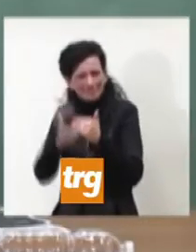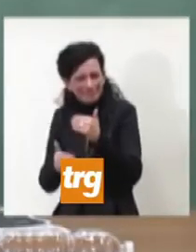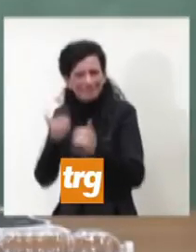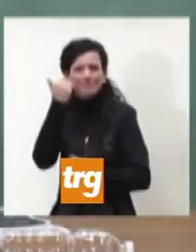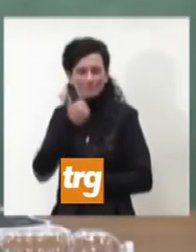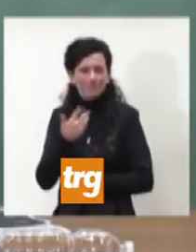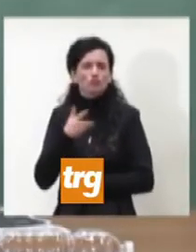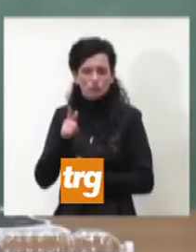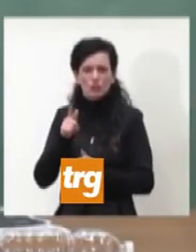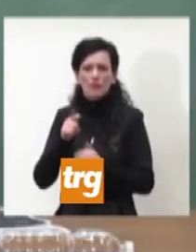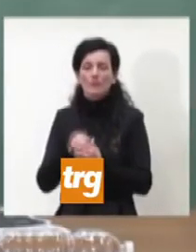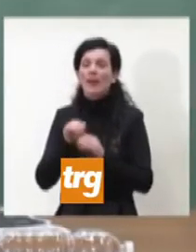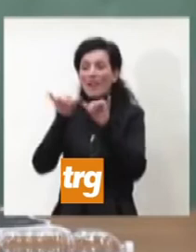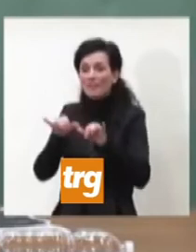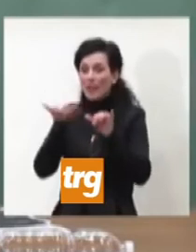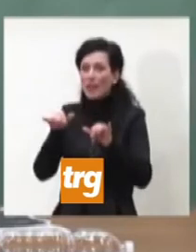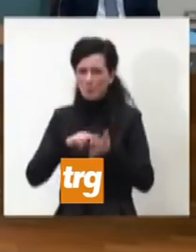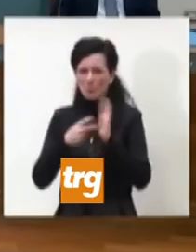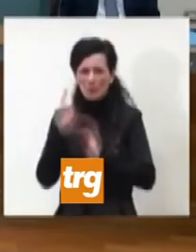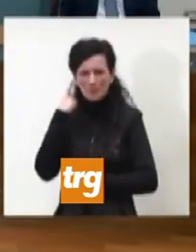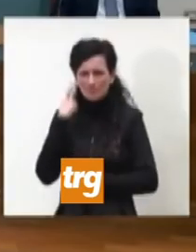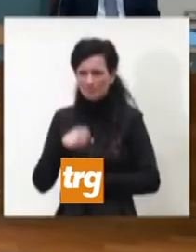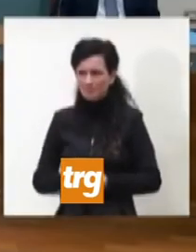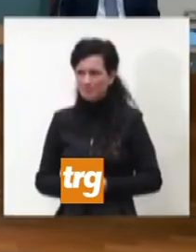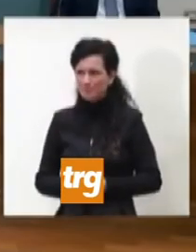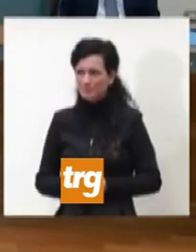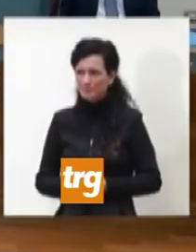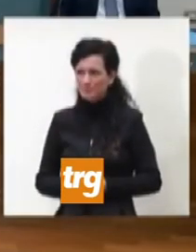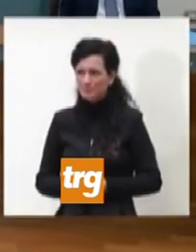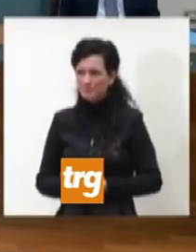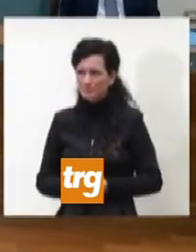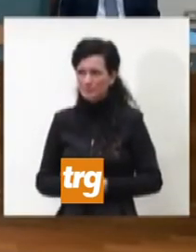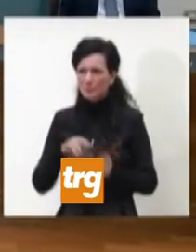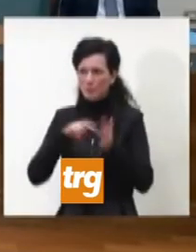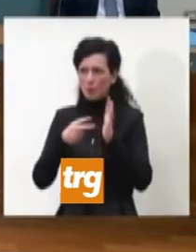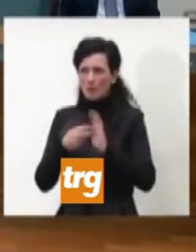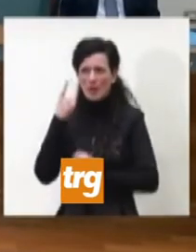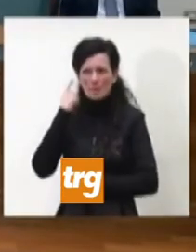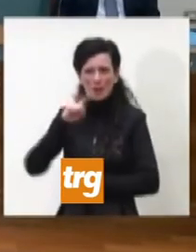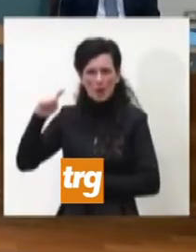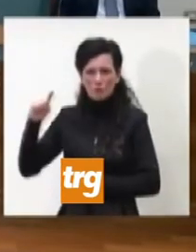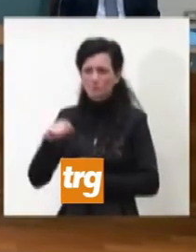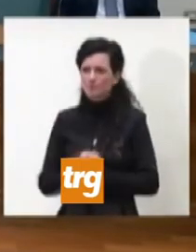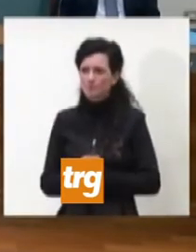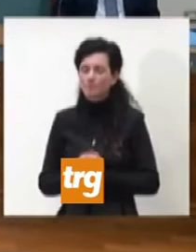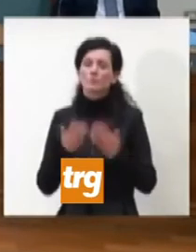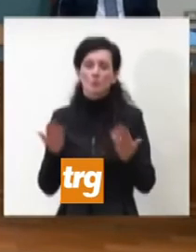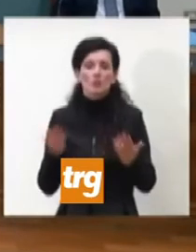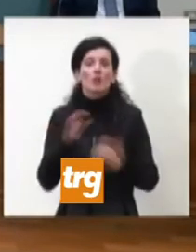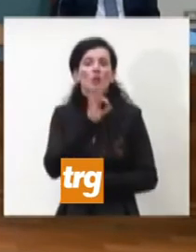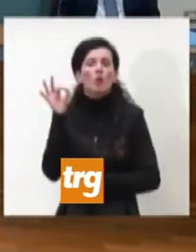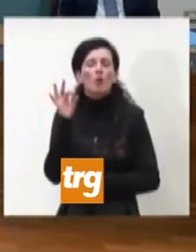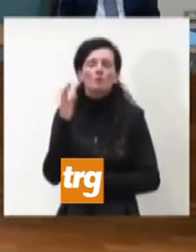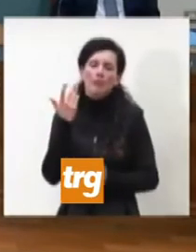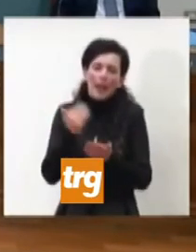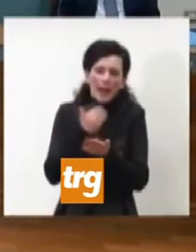un parametro che preoccupa è quello legato al livello di rischio, che sintetizza i 21 indicatori, tra cui il livello di stress del servizio sanitario e